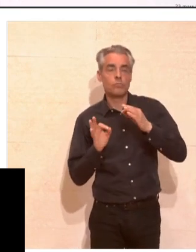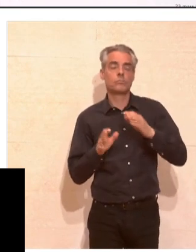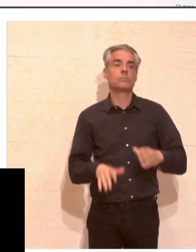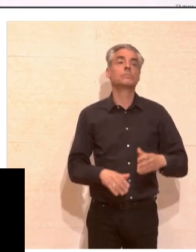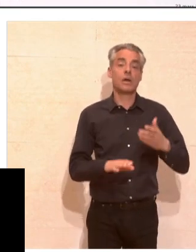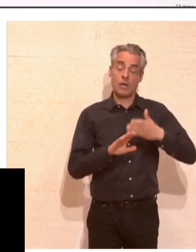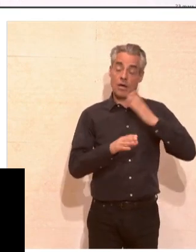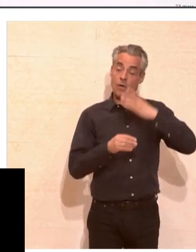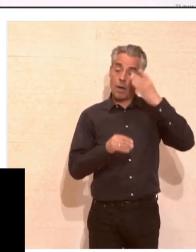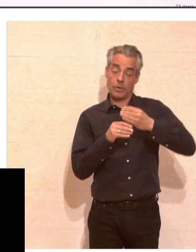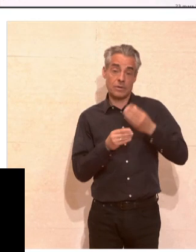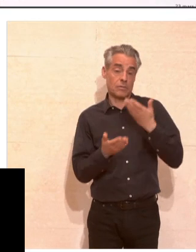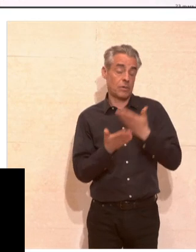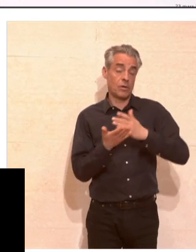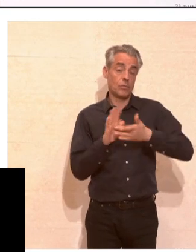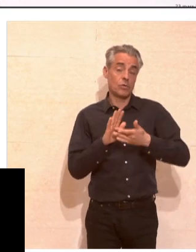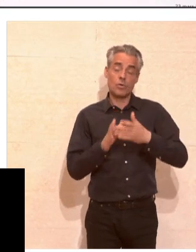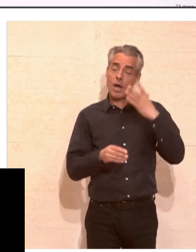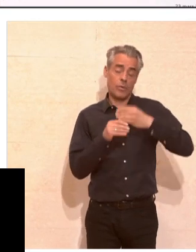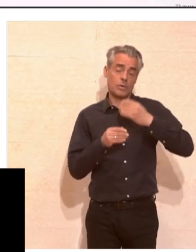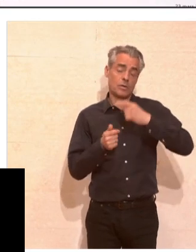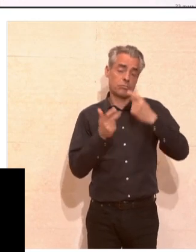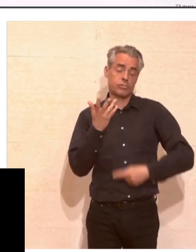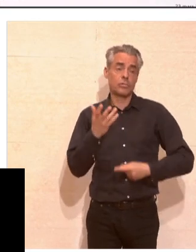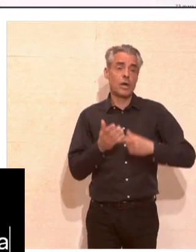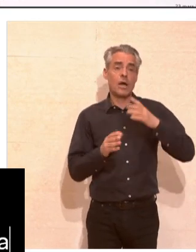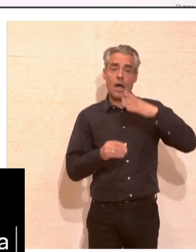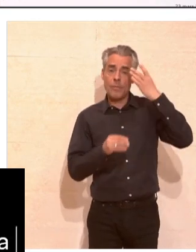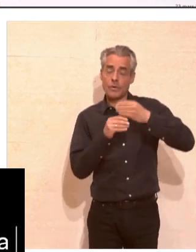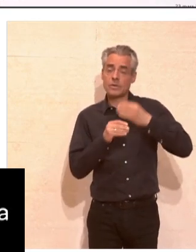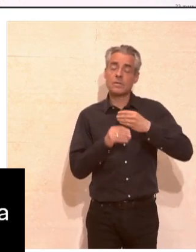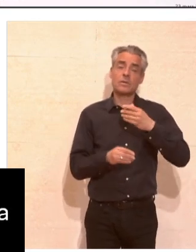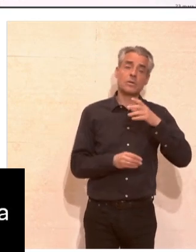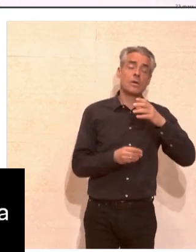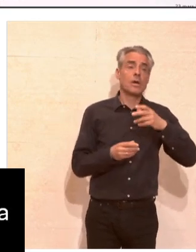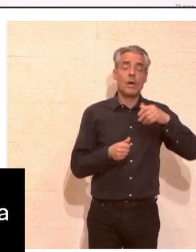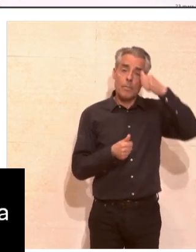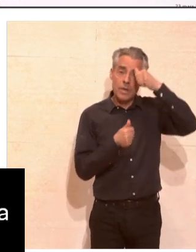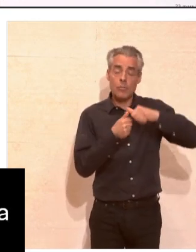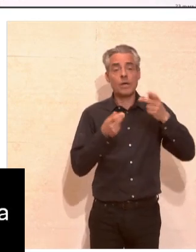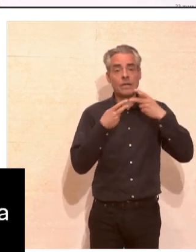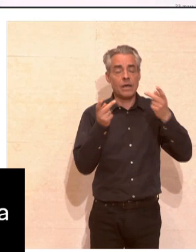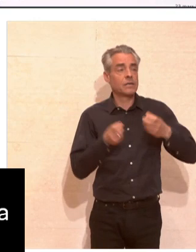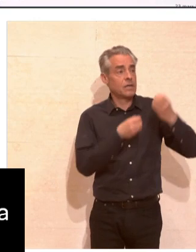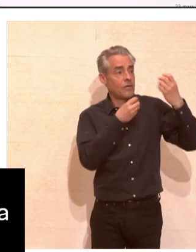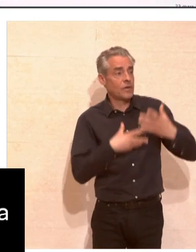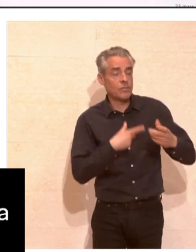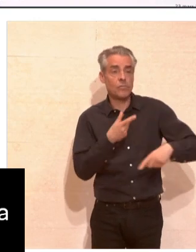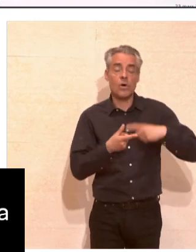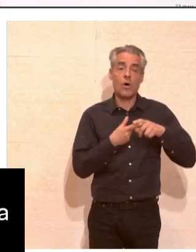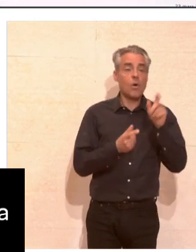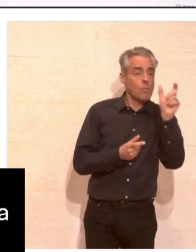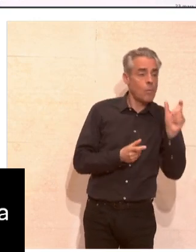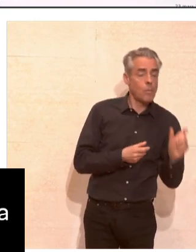demandé d'apprendre. Et ça vaut en fait pour quasiment tous les apprentissages, que ce soit ce qu'on appelle la mémoire déclarative, des événements, apprendre des paires de